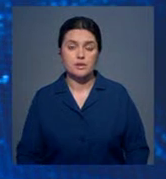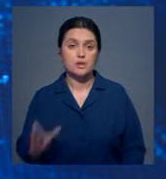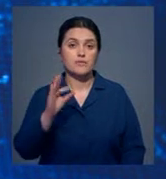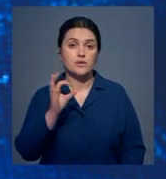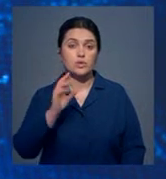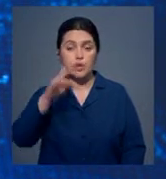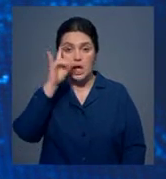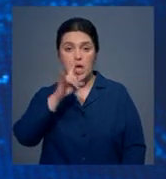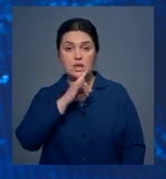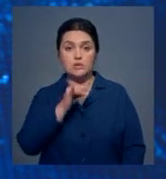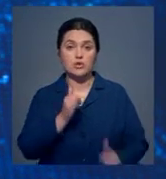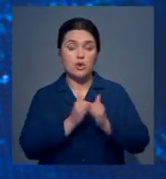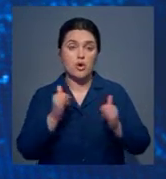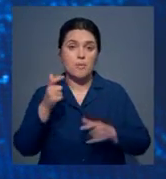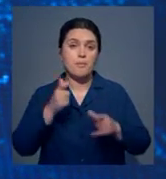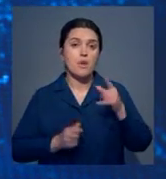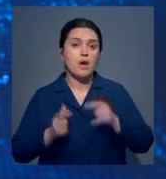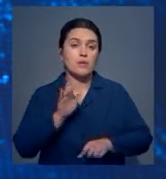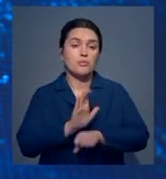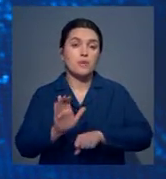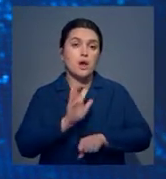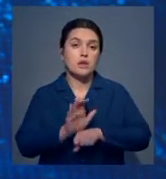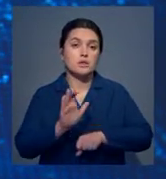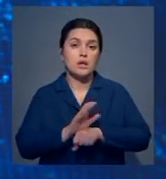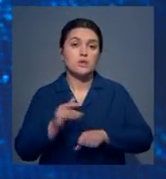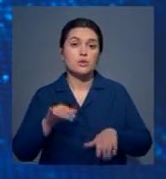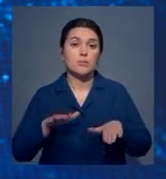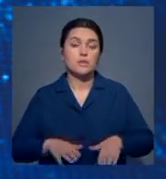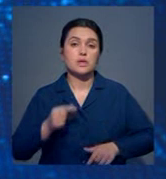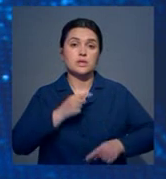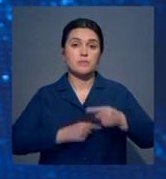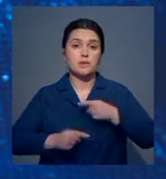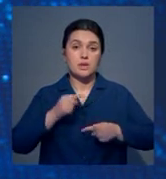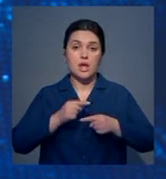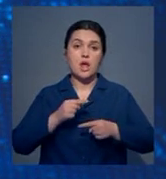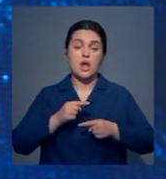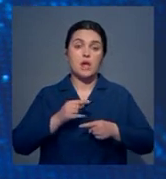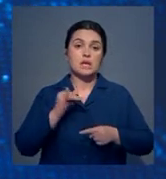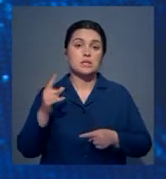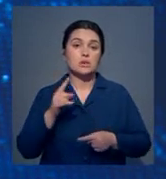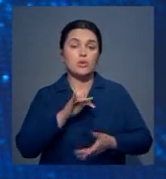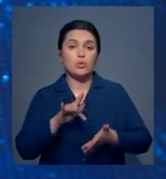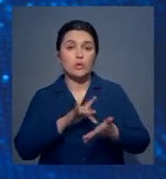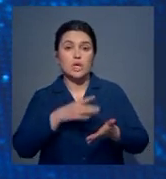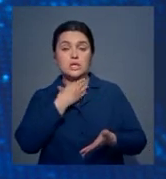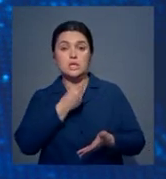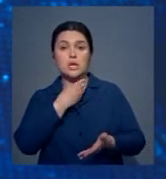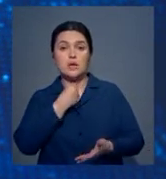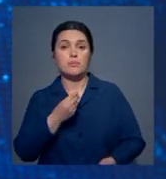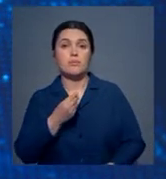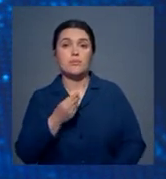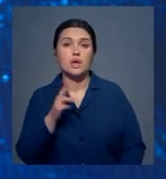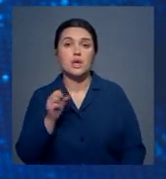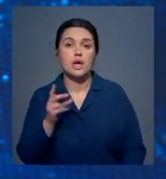В Восточном Казахстане активно развивается молочное производство. Большой вклад в это дело вносят местные предприниматели. Бизнесмен из семьи Марат